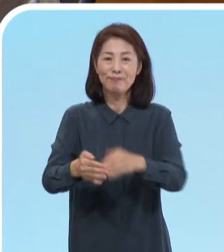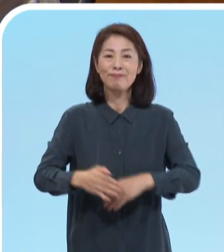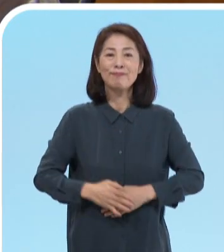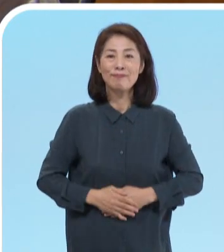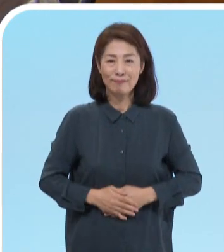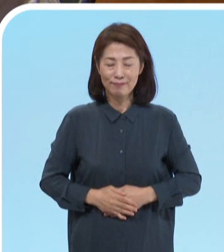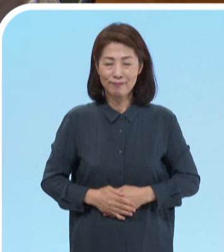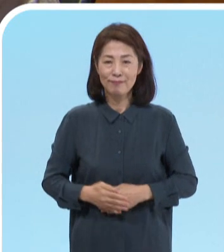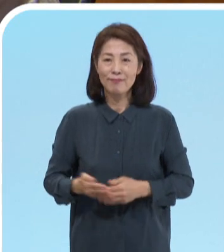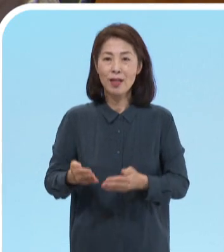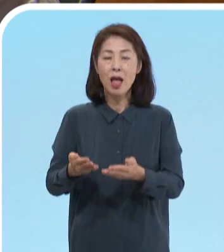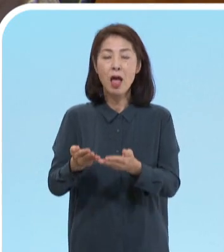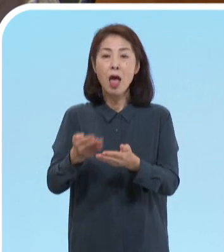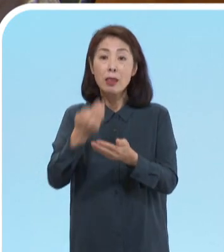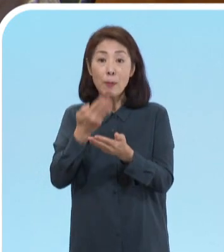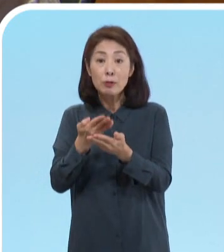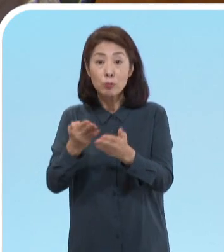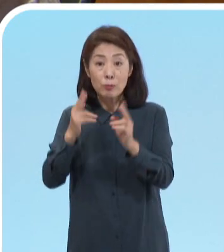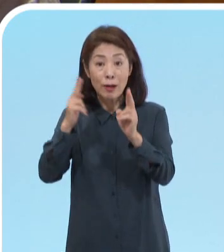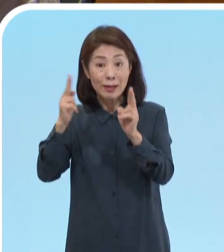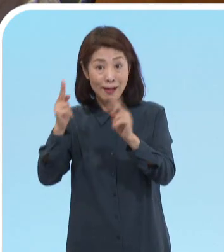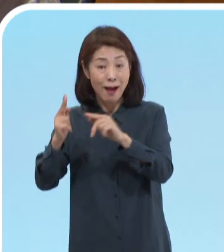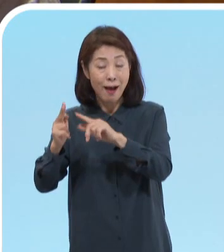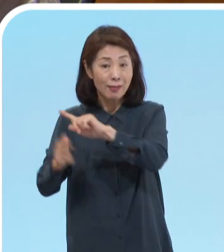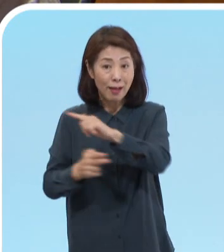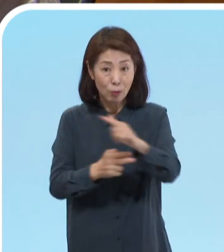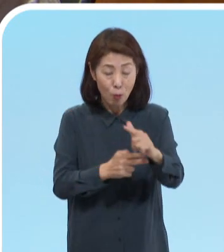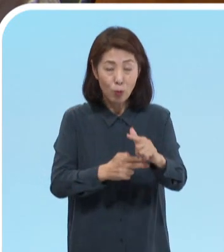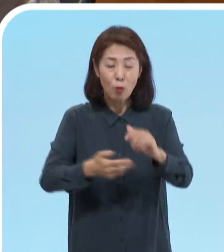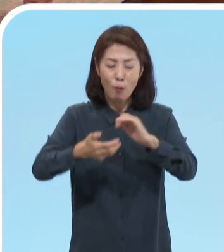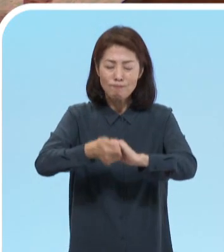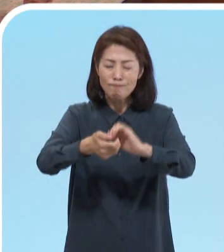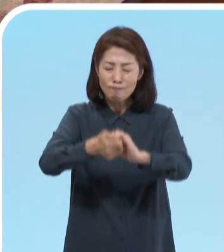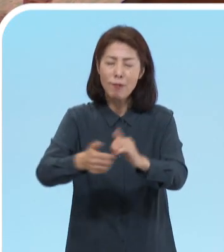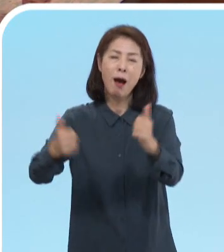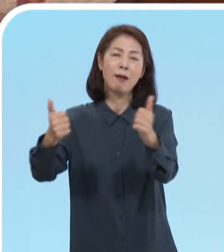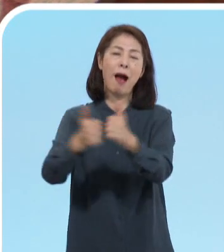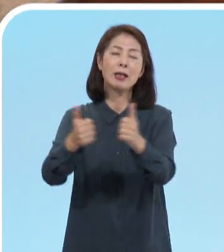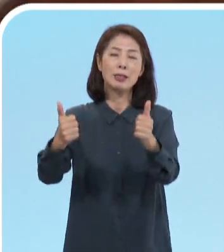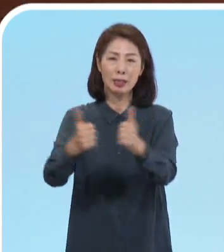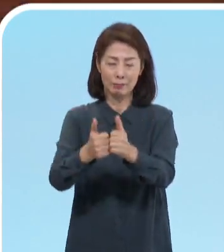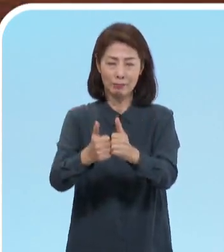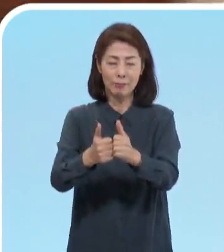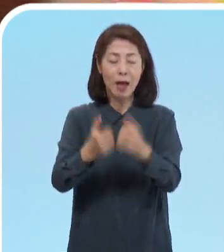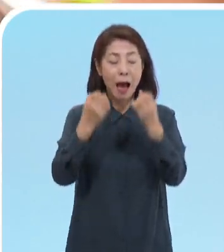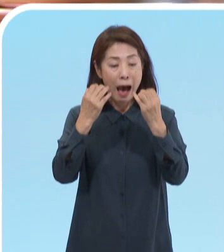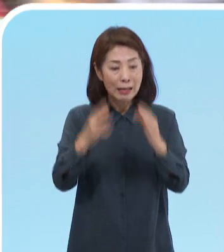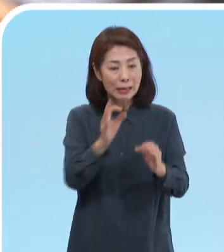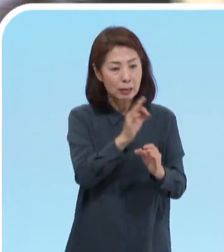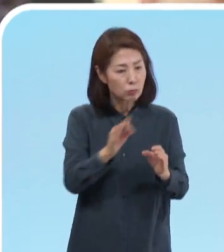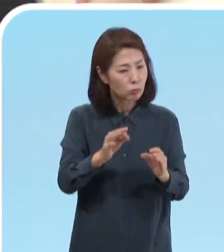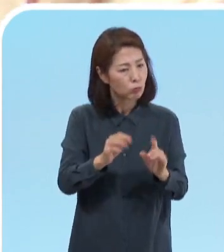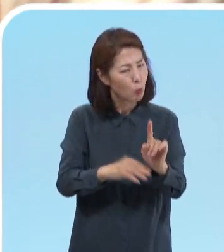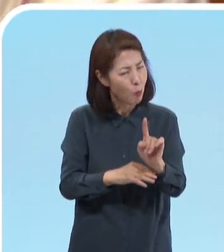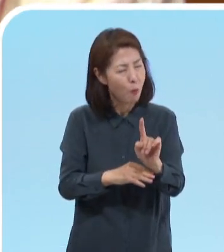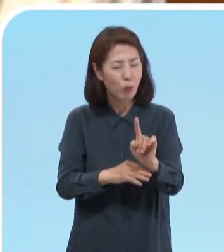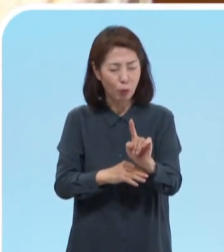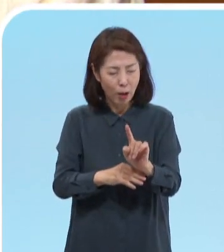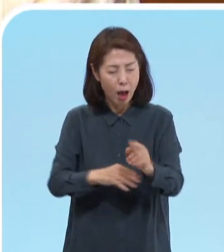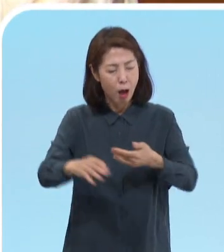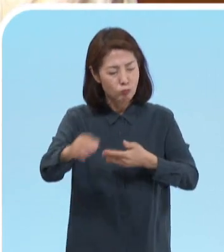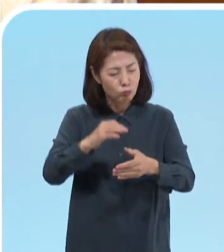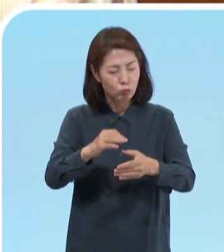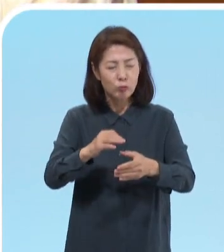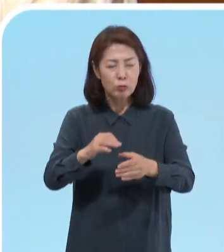なんと食品メーカーやお店とともに定期的に打ち合わせをして、新商品の開発や売上報